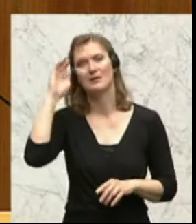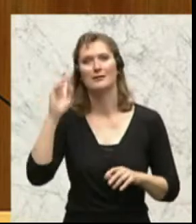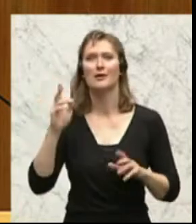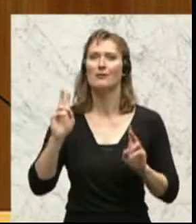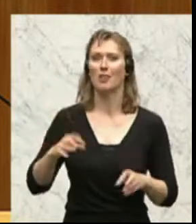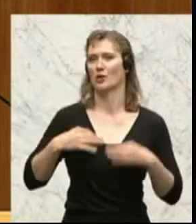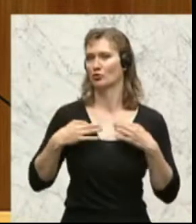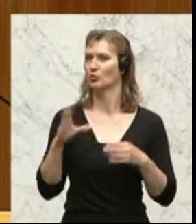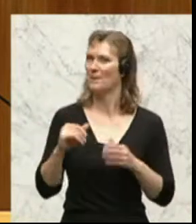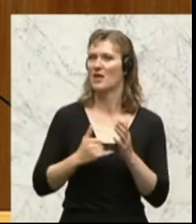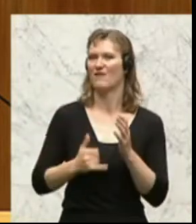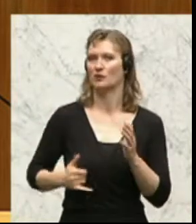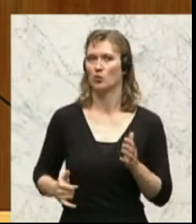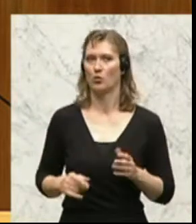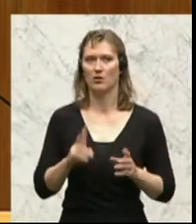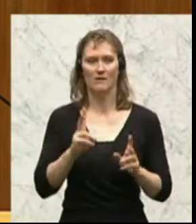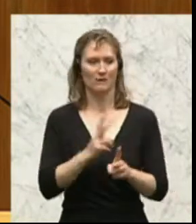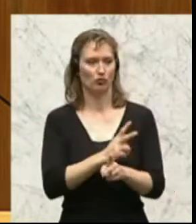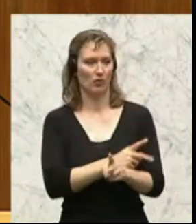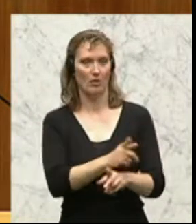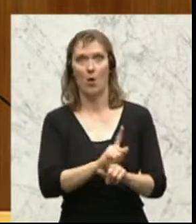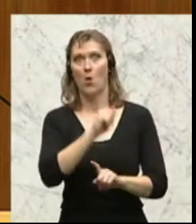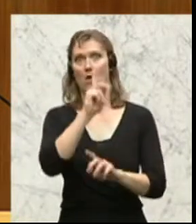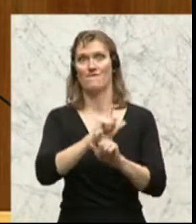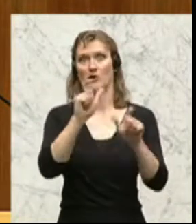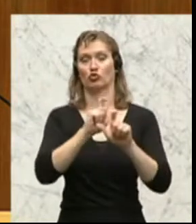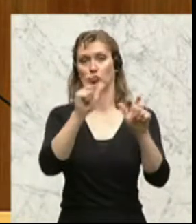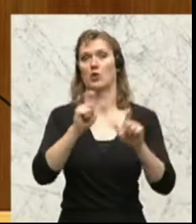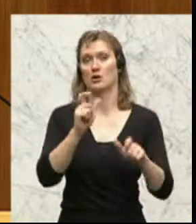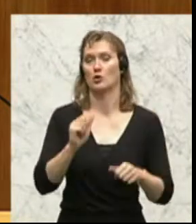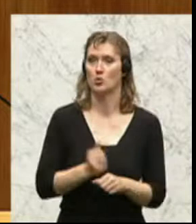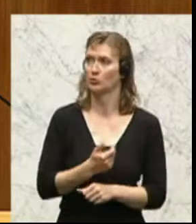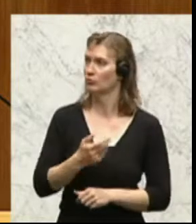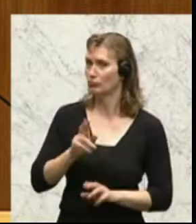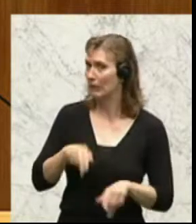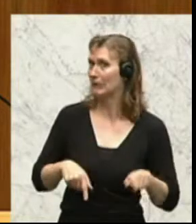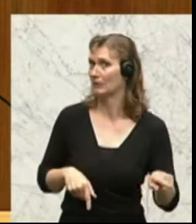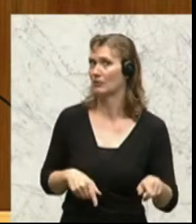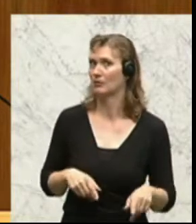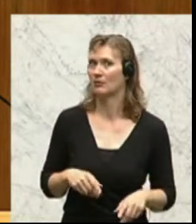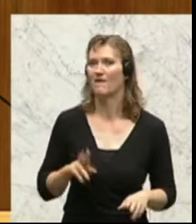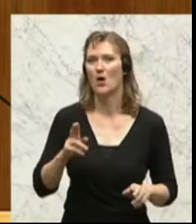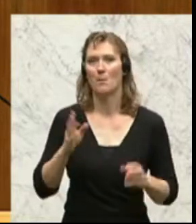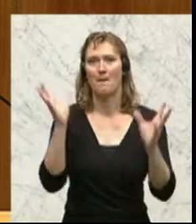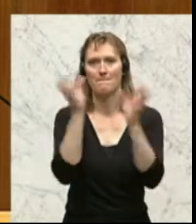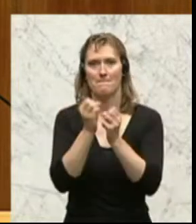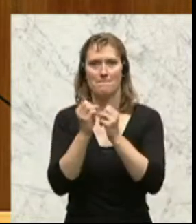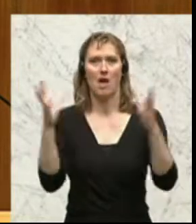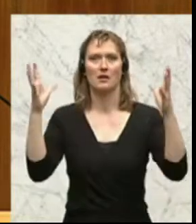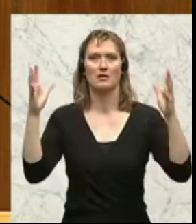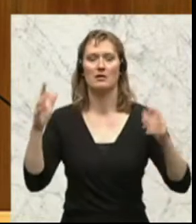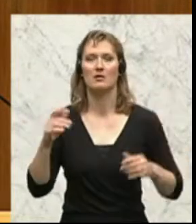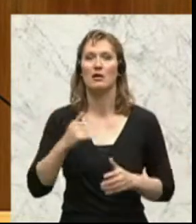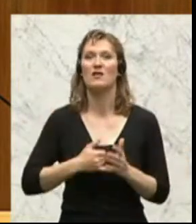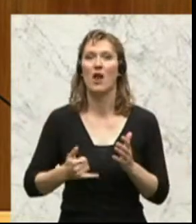den hochverschuldeten Staat mag das schon stimmen, denn es ist ganz angenehm, wenn wie durch Magie die Schulden weginflationiert werden